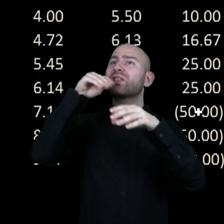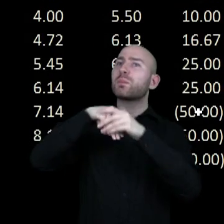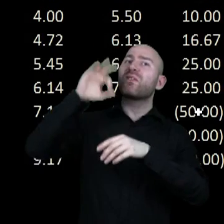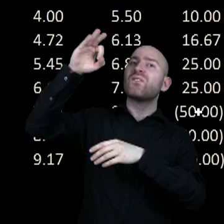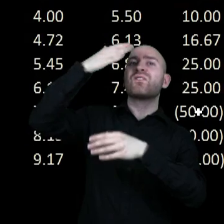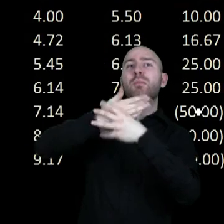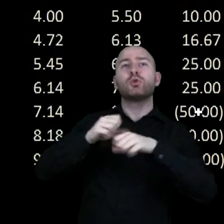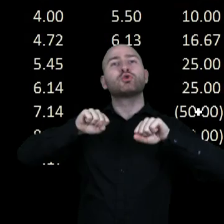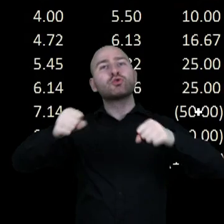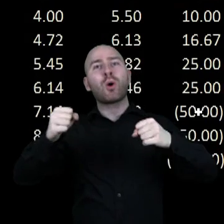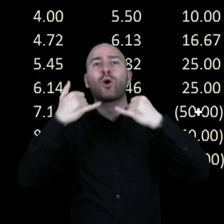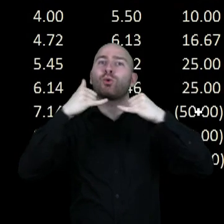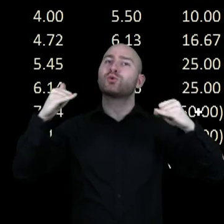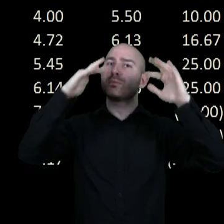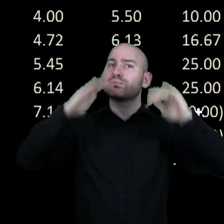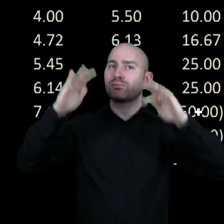przedsiębiorstwa.